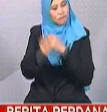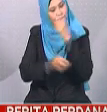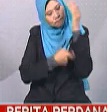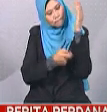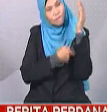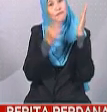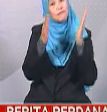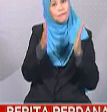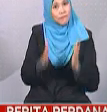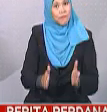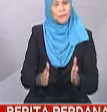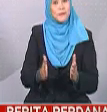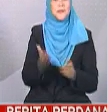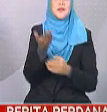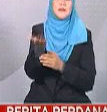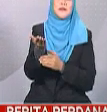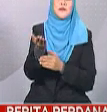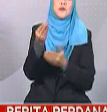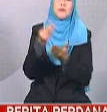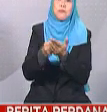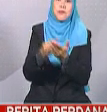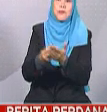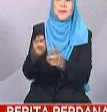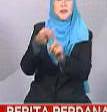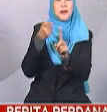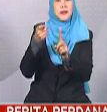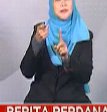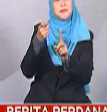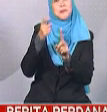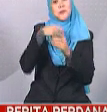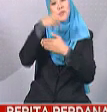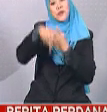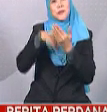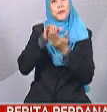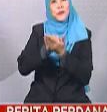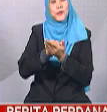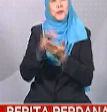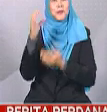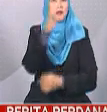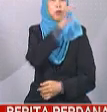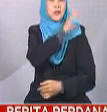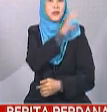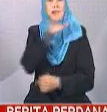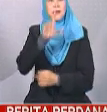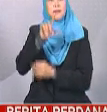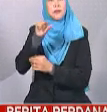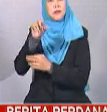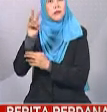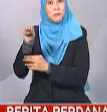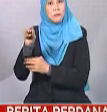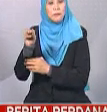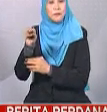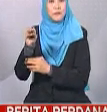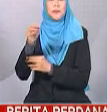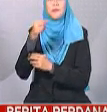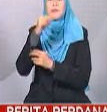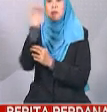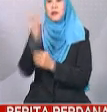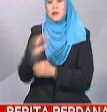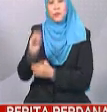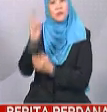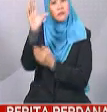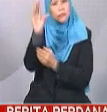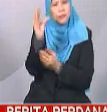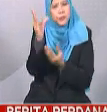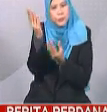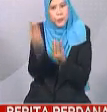seluruh negara membuat tuntutan insentif daripada program tersebut menurut produksi lgm terhambat dan selain Inpres ratusan